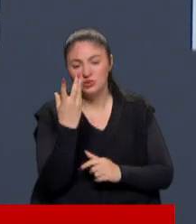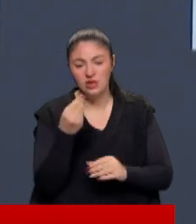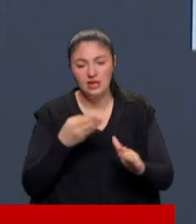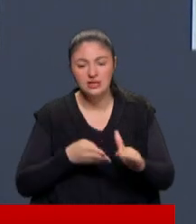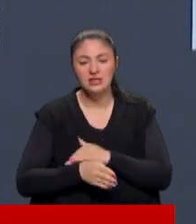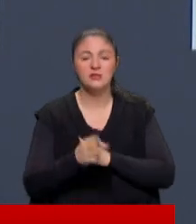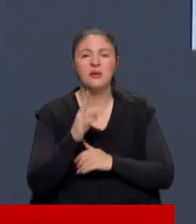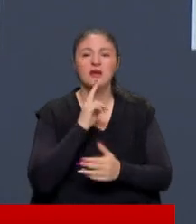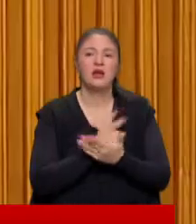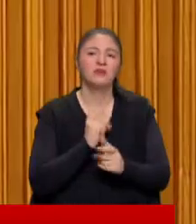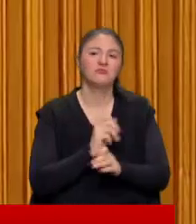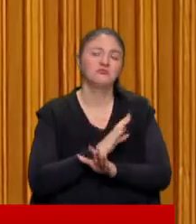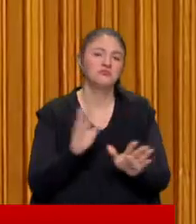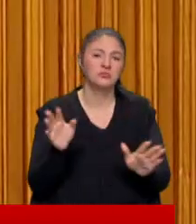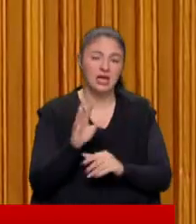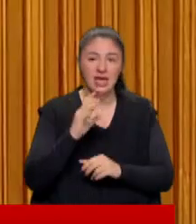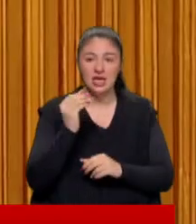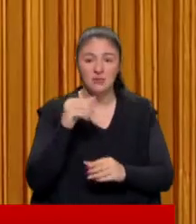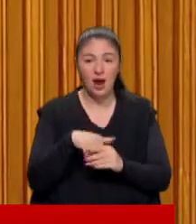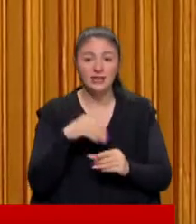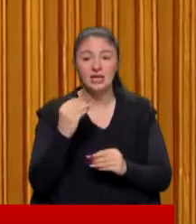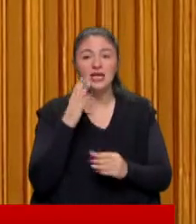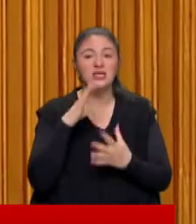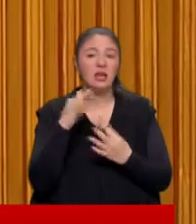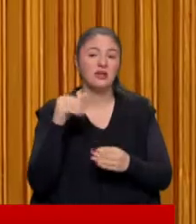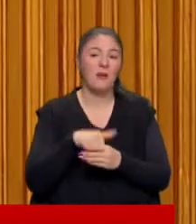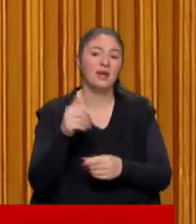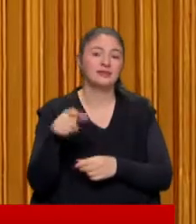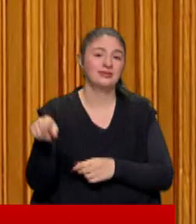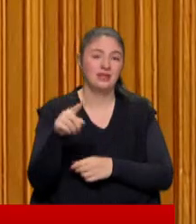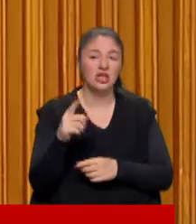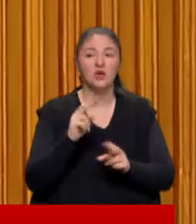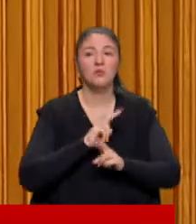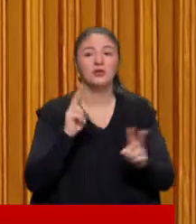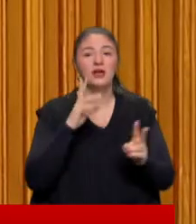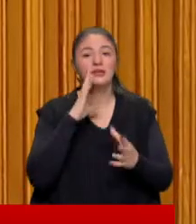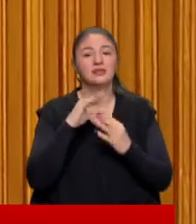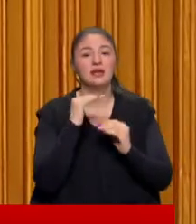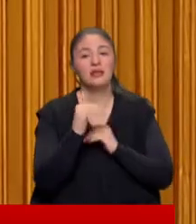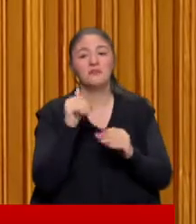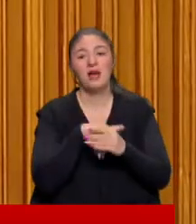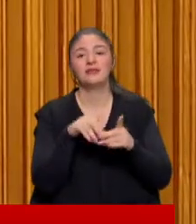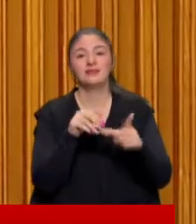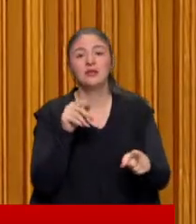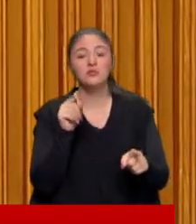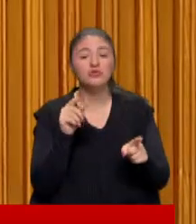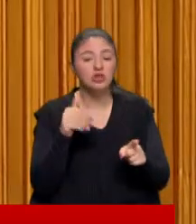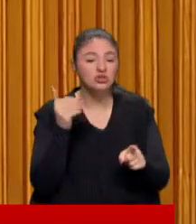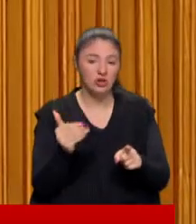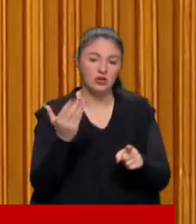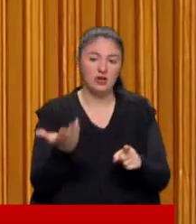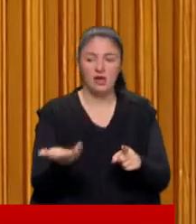girme kararını almıştır. İyi Parti iyi insanların partisidir. Çağdaş insanların partisidir. Bundan